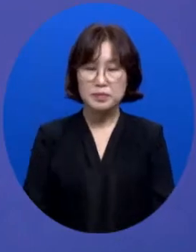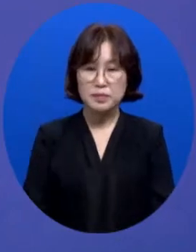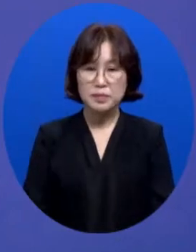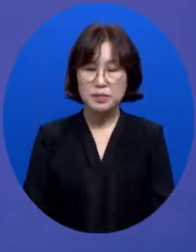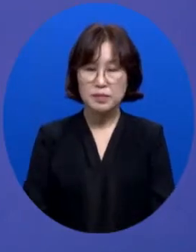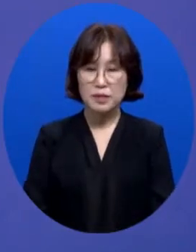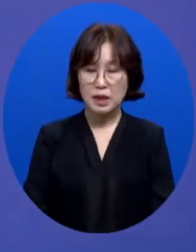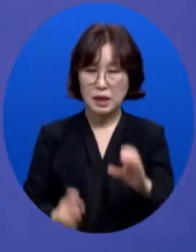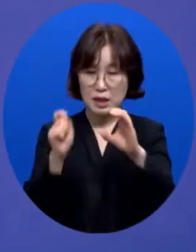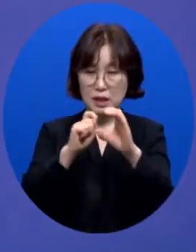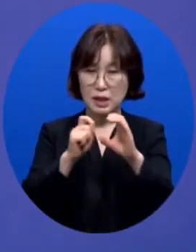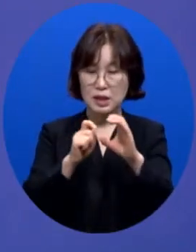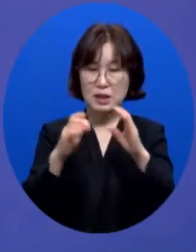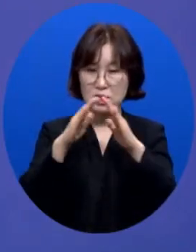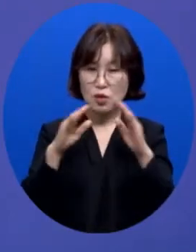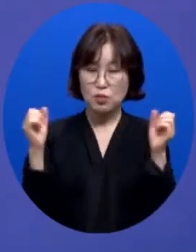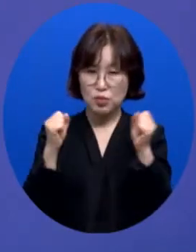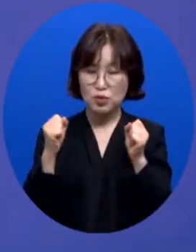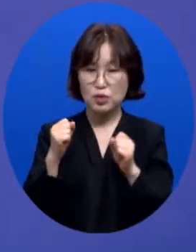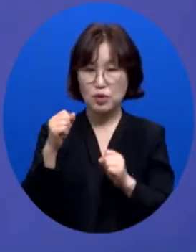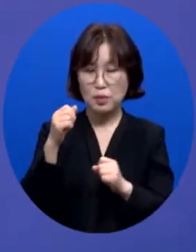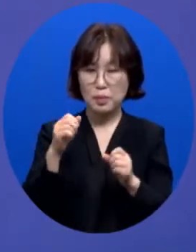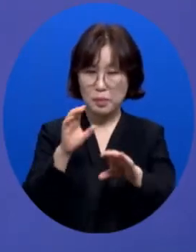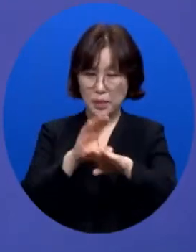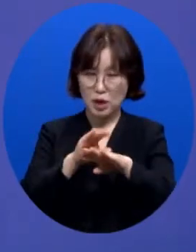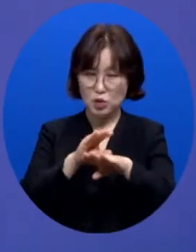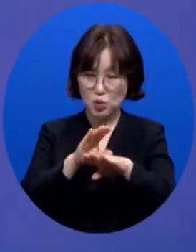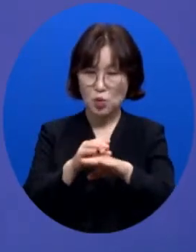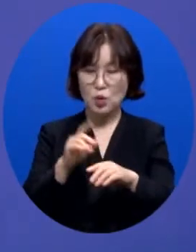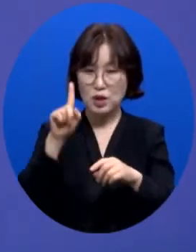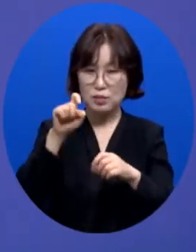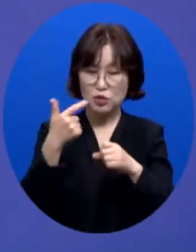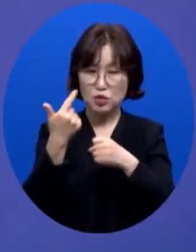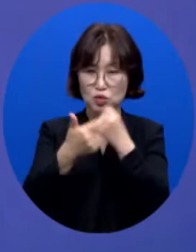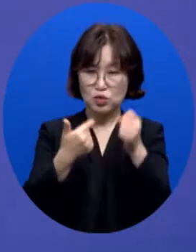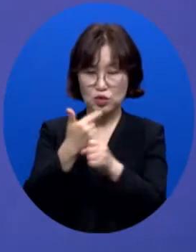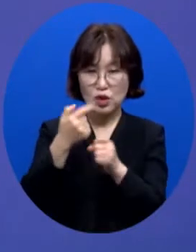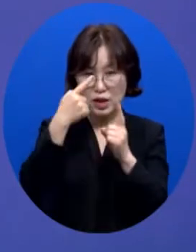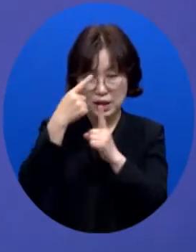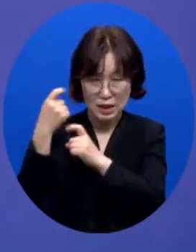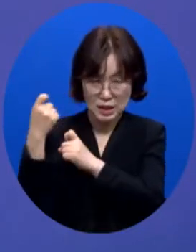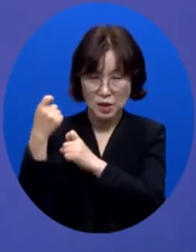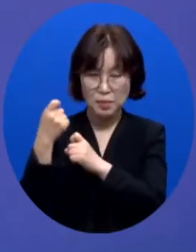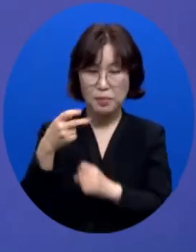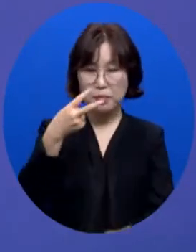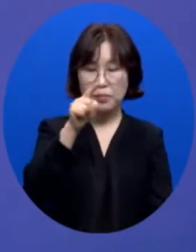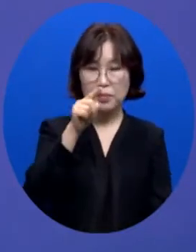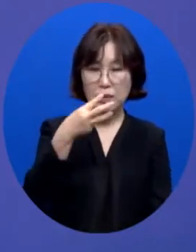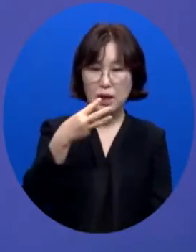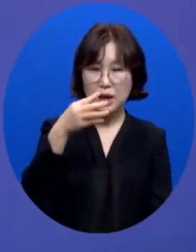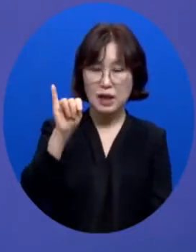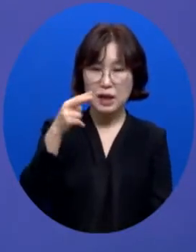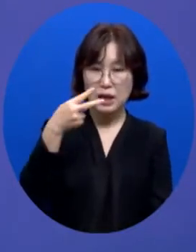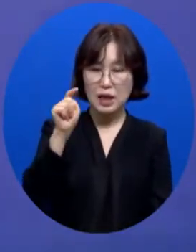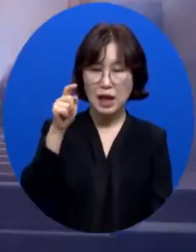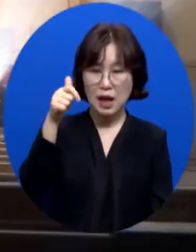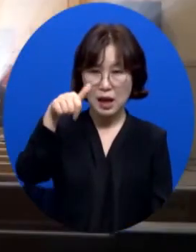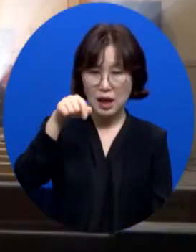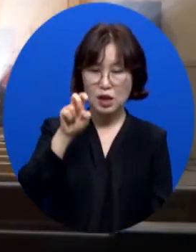CTS 전북 방송이 개국 16주년을 기념해 일상의 회복과 힐링을 위한 달리다굼 콘서트를 열었습니다.